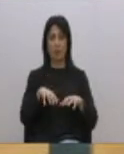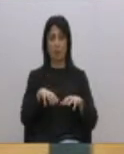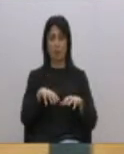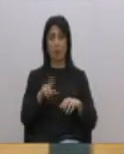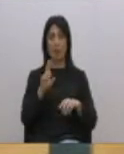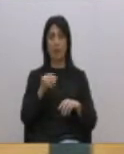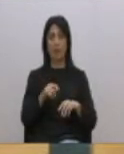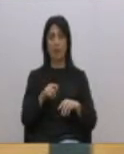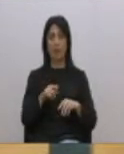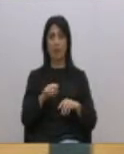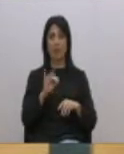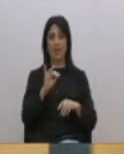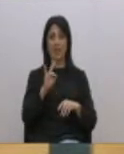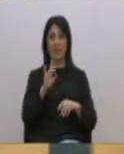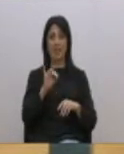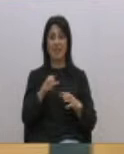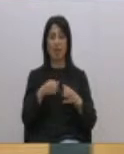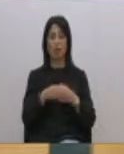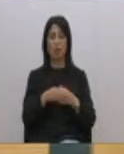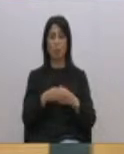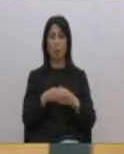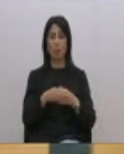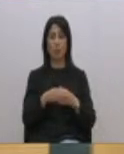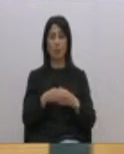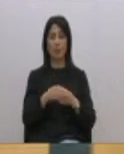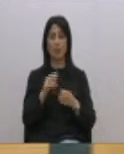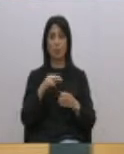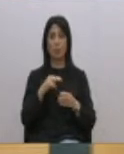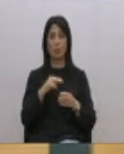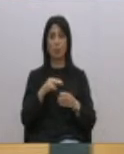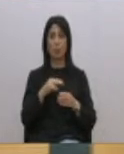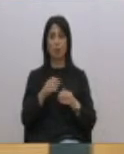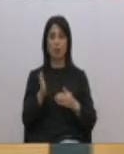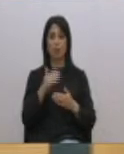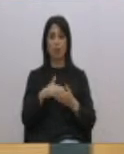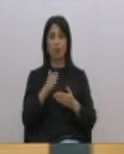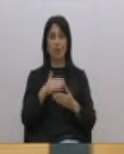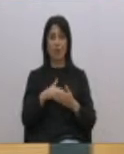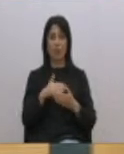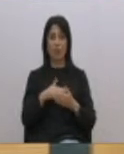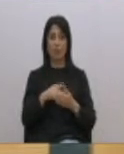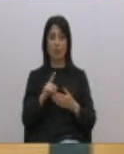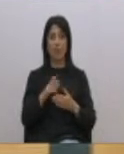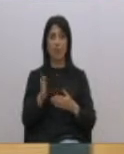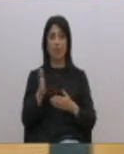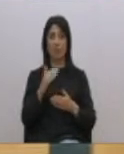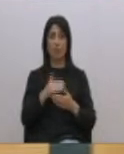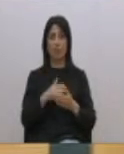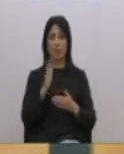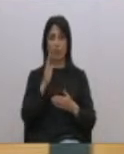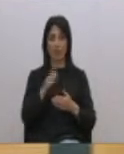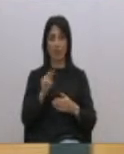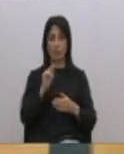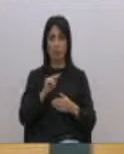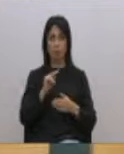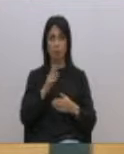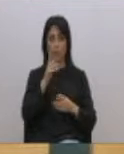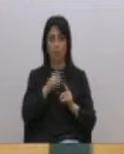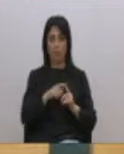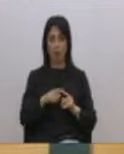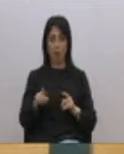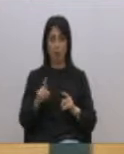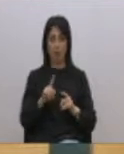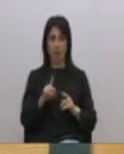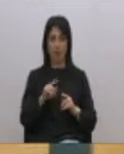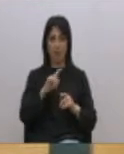და ინტერფრაქციული ჯგუფის მუშაობის შედეგები, რა შედეგებიც იქნება ამ მუშაობის პერიოდში,